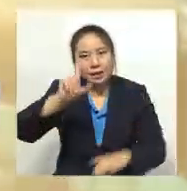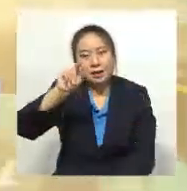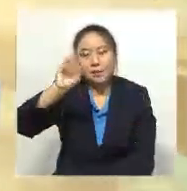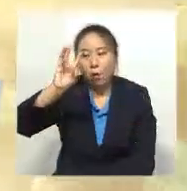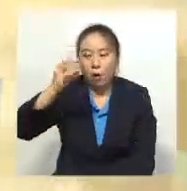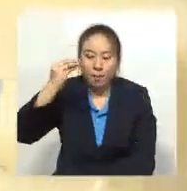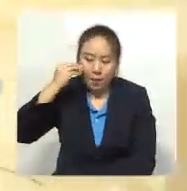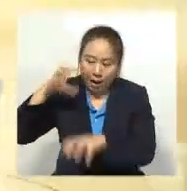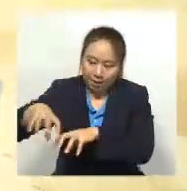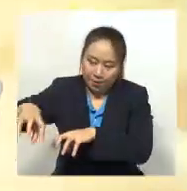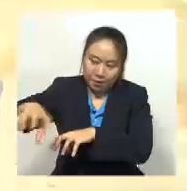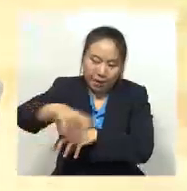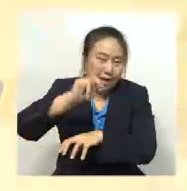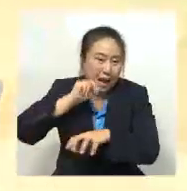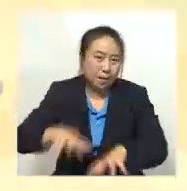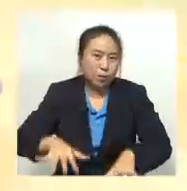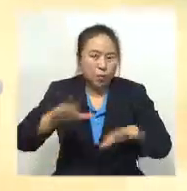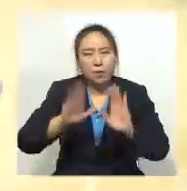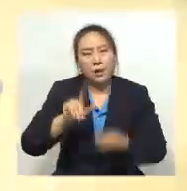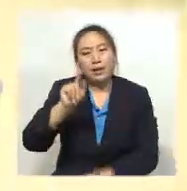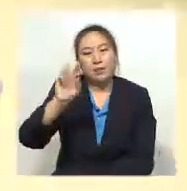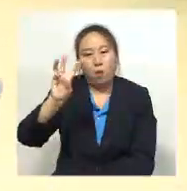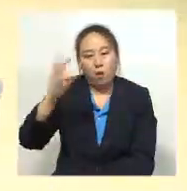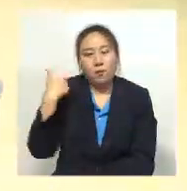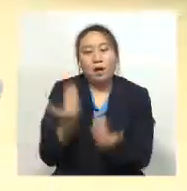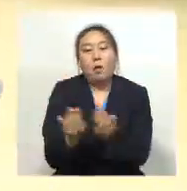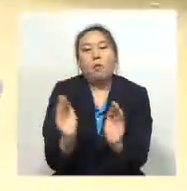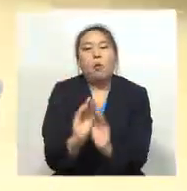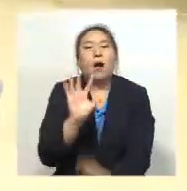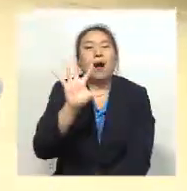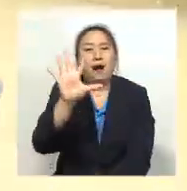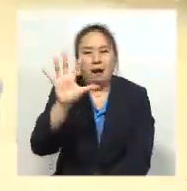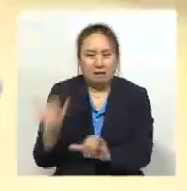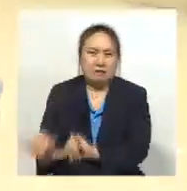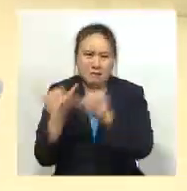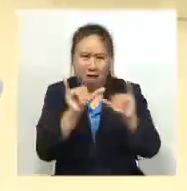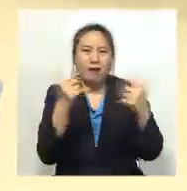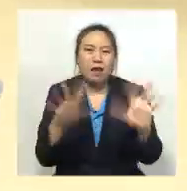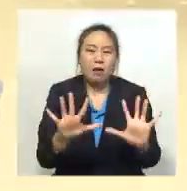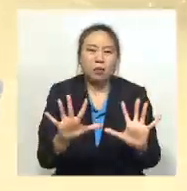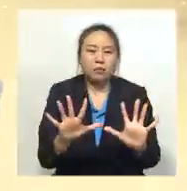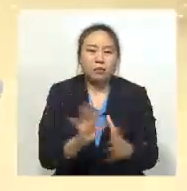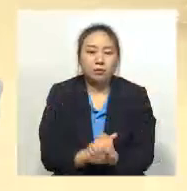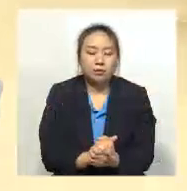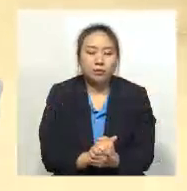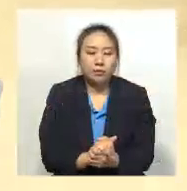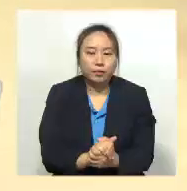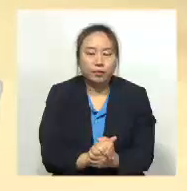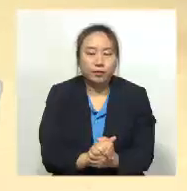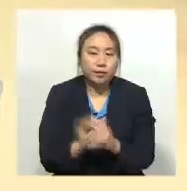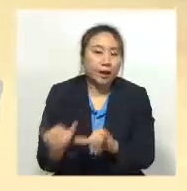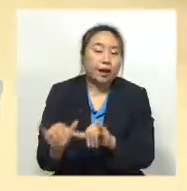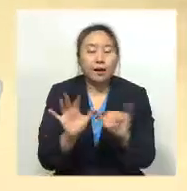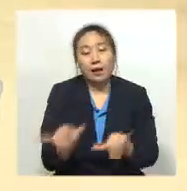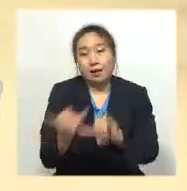26 หลังคาเรือนค่ะที่ได้รับผลกระทบนะคะแล้วก็มี5 ครัวเรือนค่ะที่ย้ายขึ้นไปข้างบนนะคะที่เป็นศูนย์ช่ว